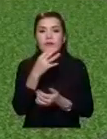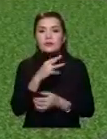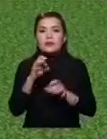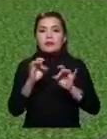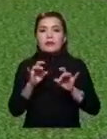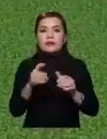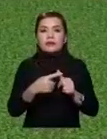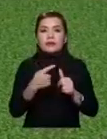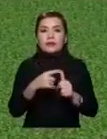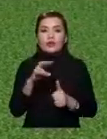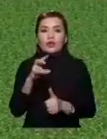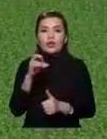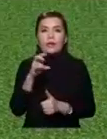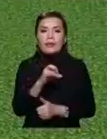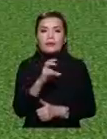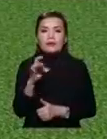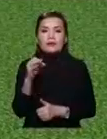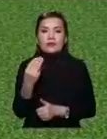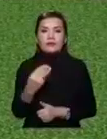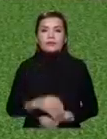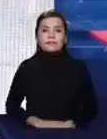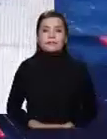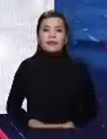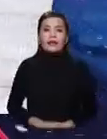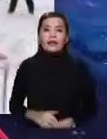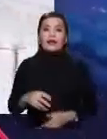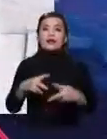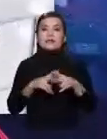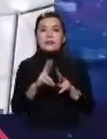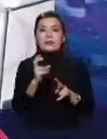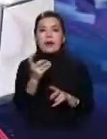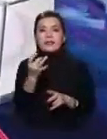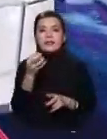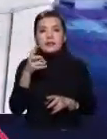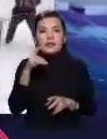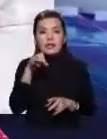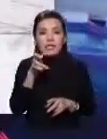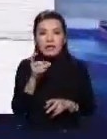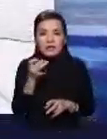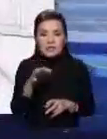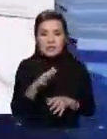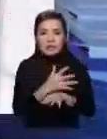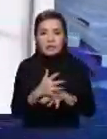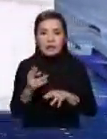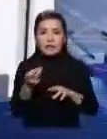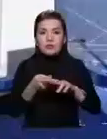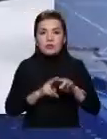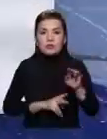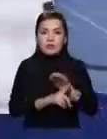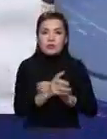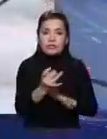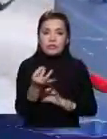айдары. Менің атым Нұрлан Мұрыш, біз бастаймыз. Астаналық Барыс континенталды хоккей лигасының кезекті матчында